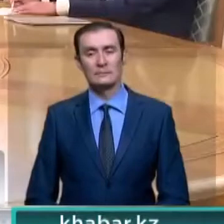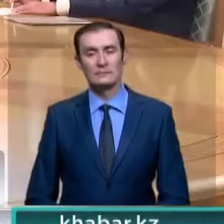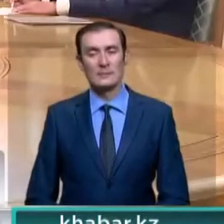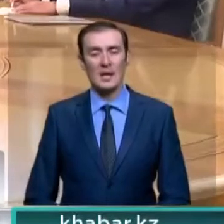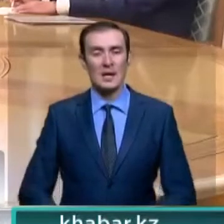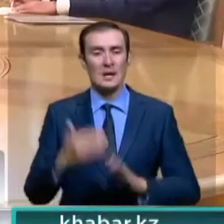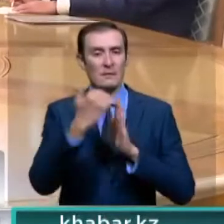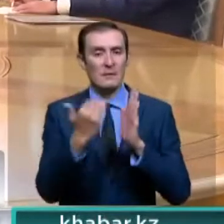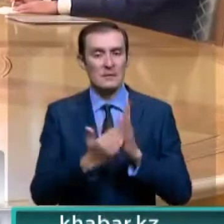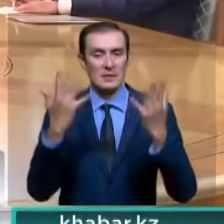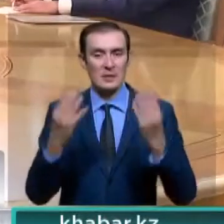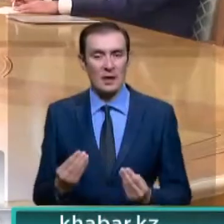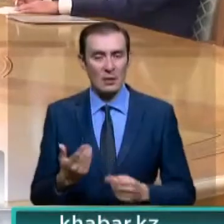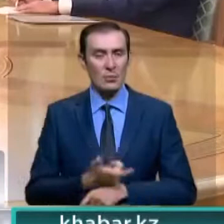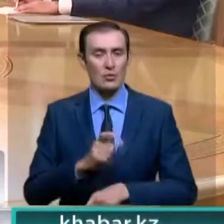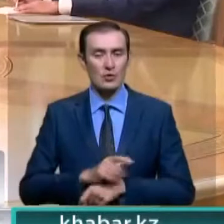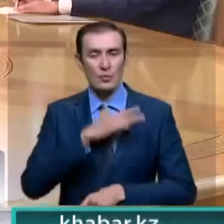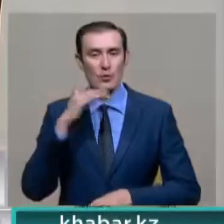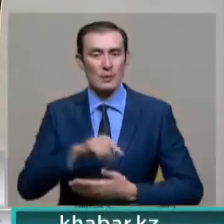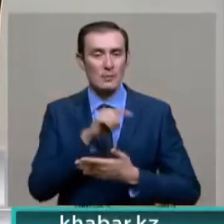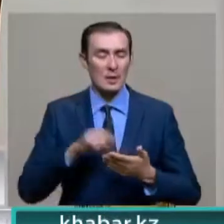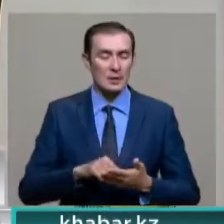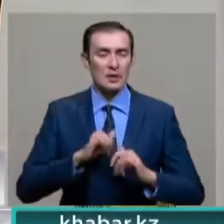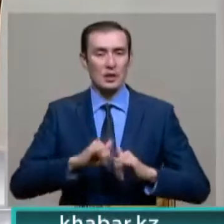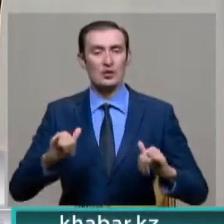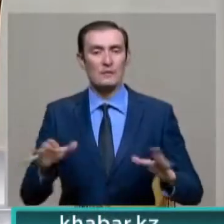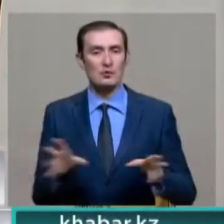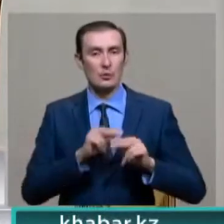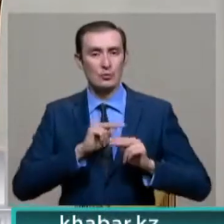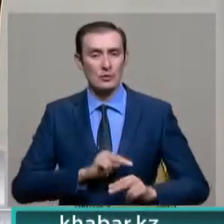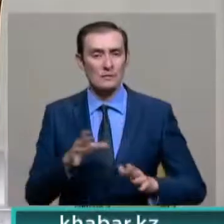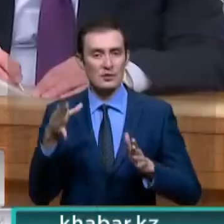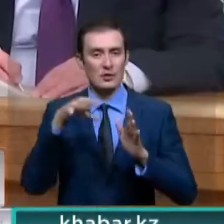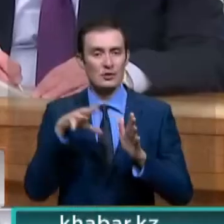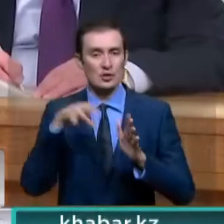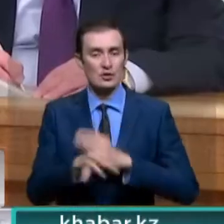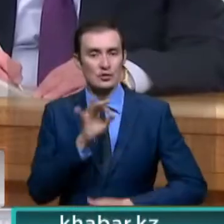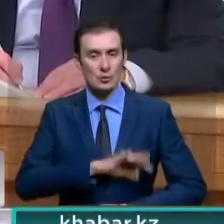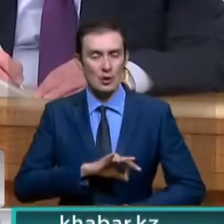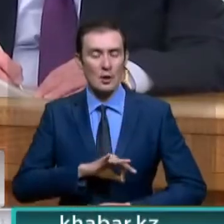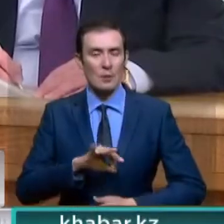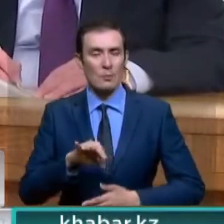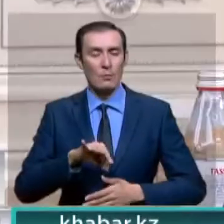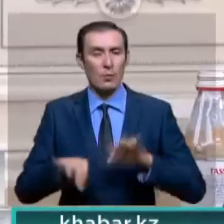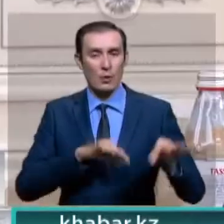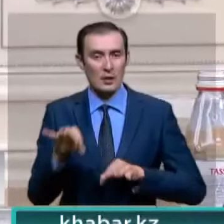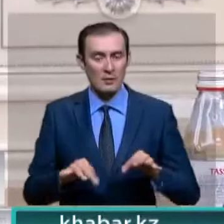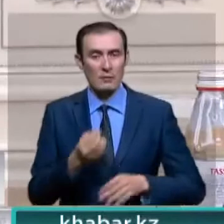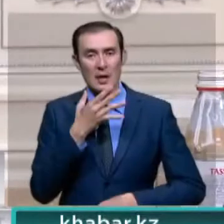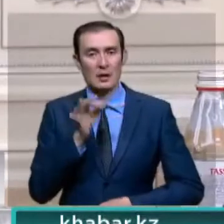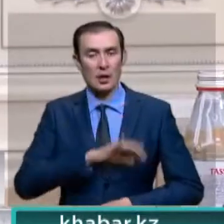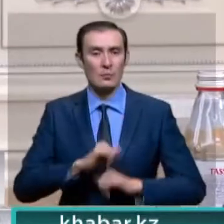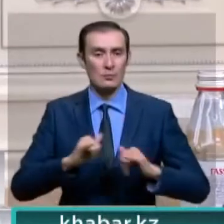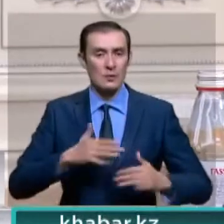В повестке дня очень большие планы наращивания сотрудничества за счет конкретных проектов. К настоящему времени, благодаря